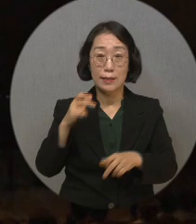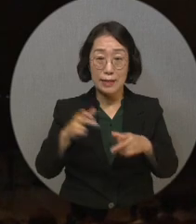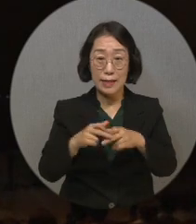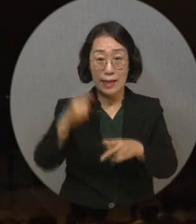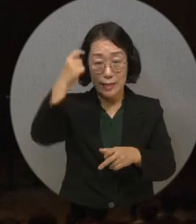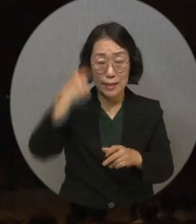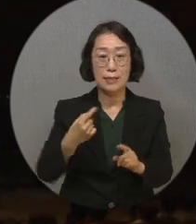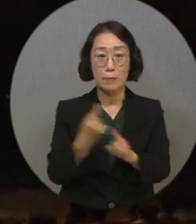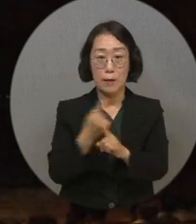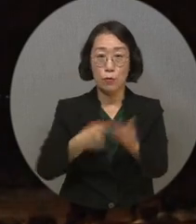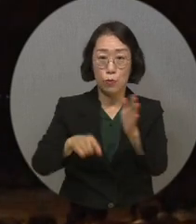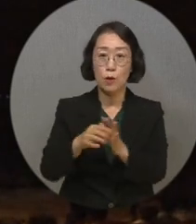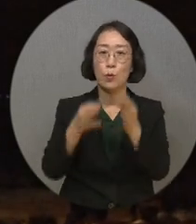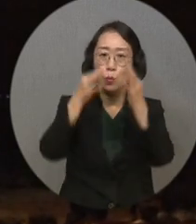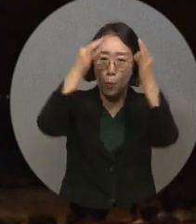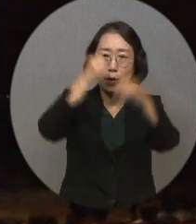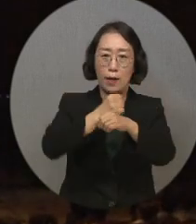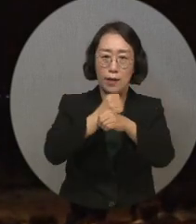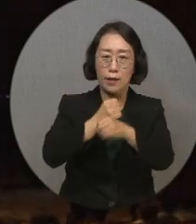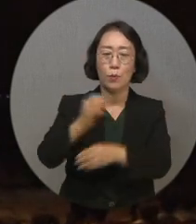개선에 앞서겠다고 밝힙니다.